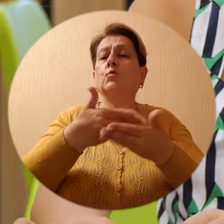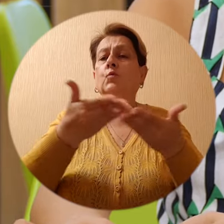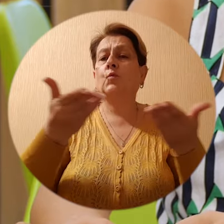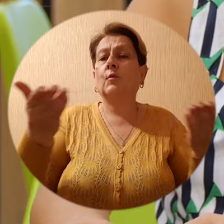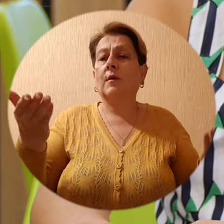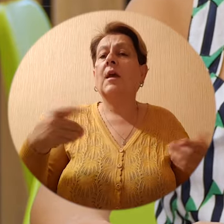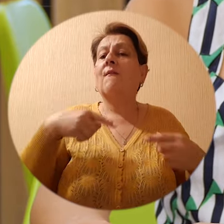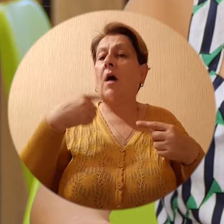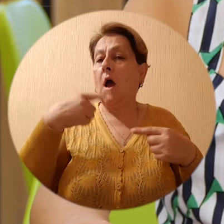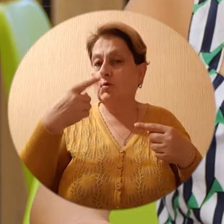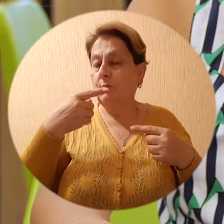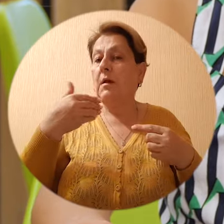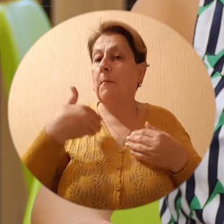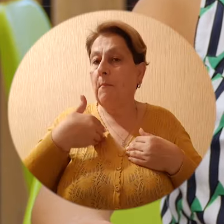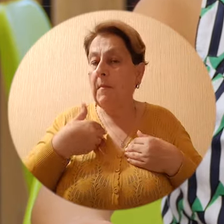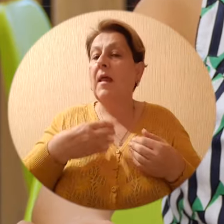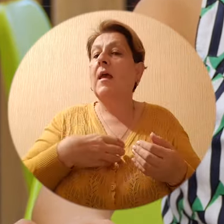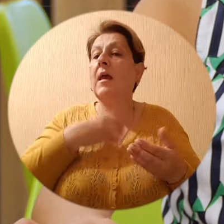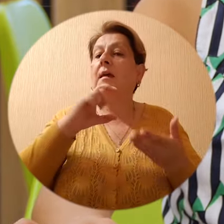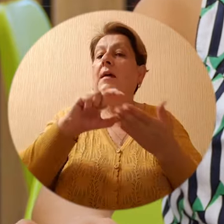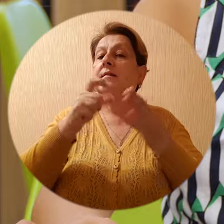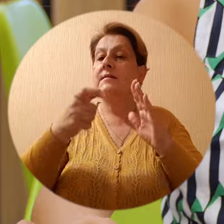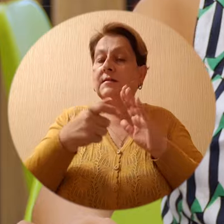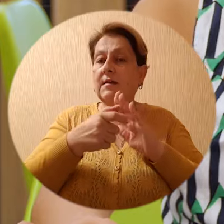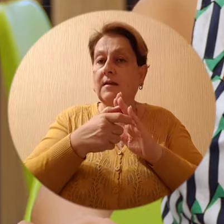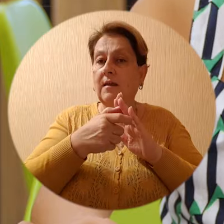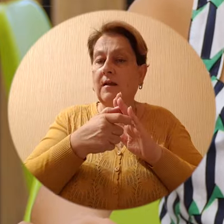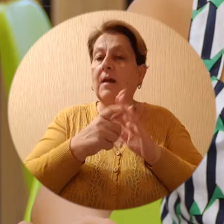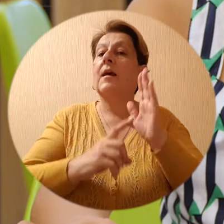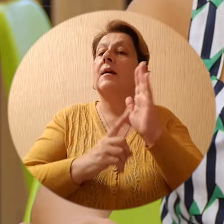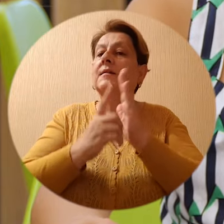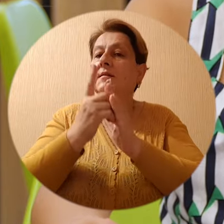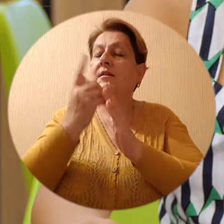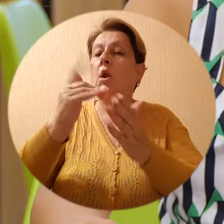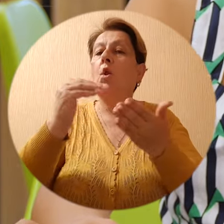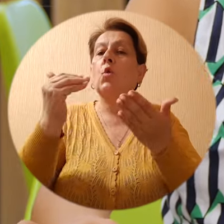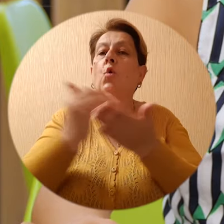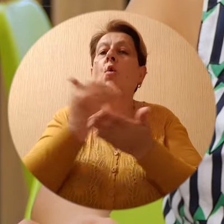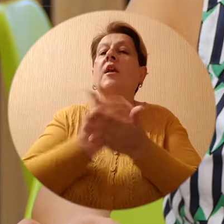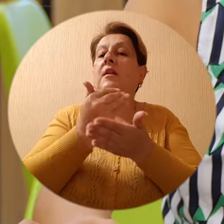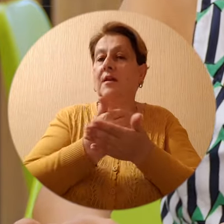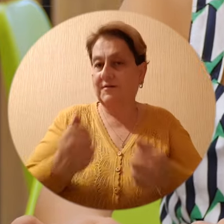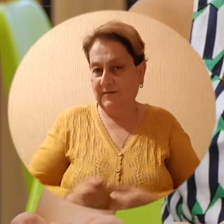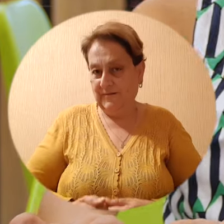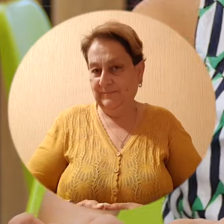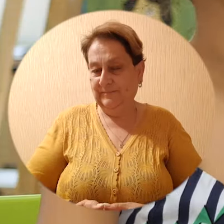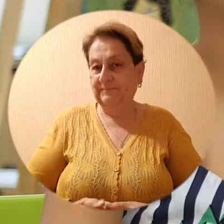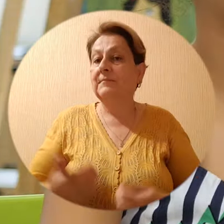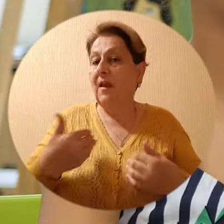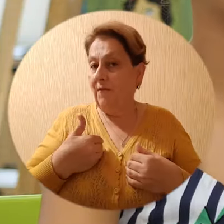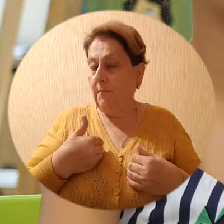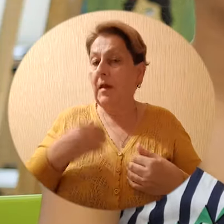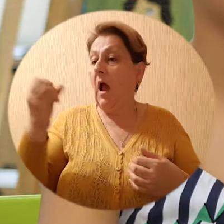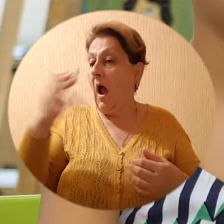ենք ձեզ և ասում ենք, որ մեր հեքիաթի սենյակը սկսել է իր նոր եթերաշրջանը.